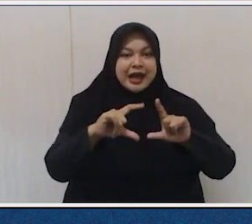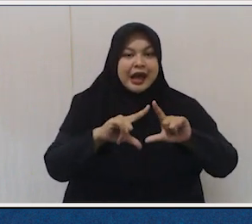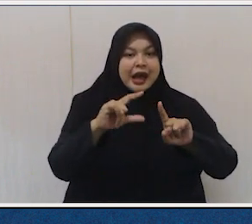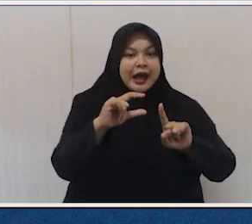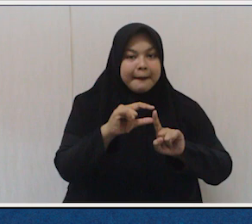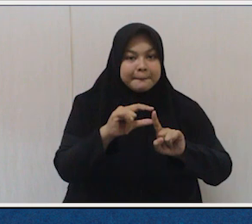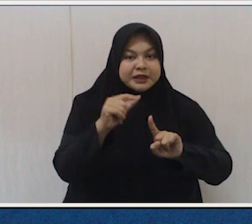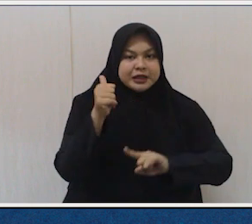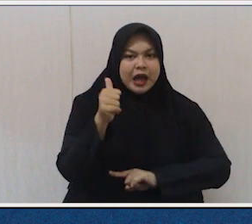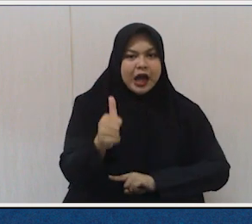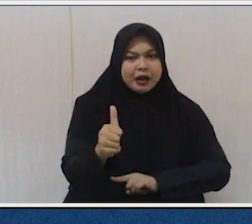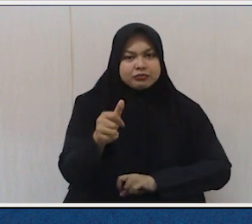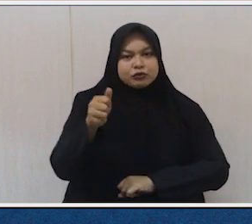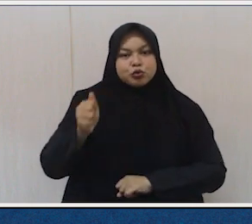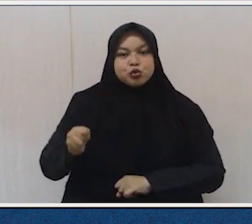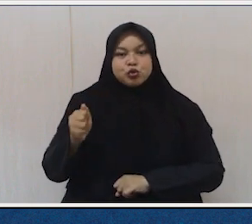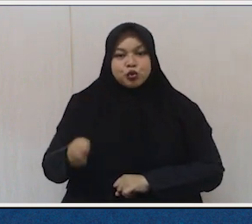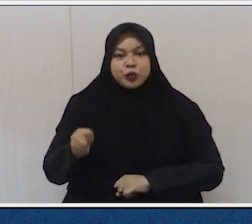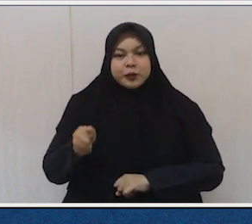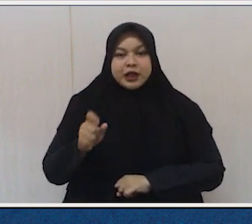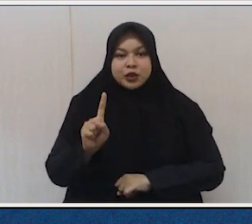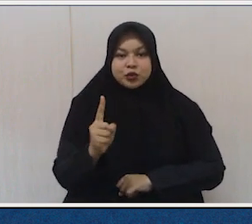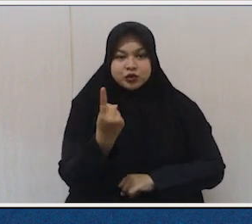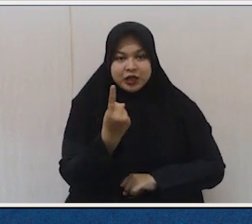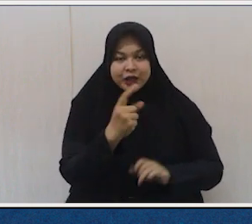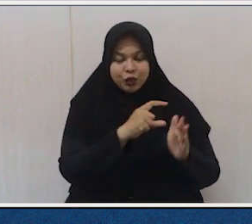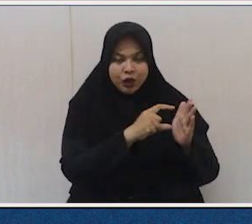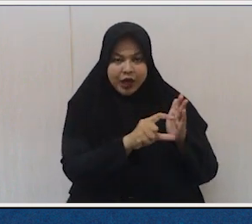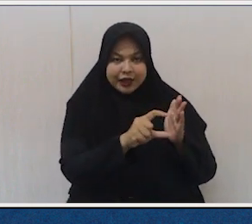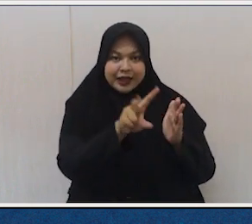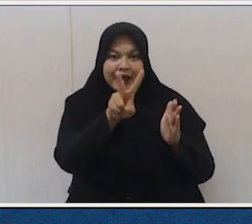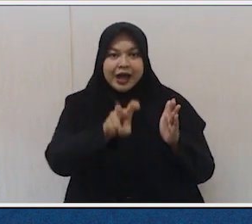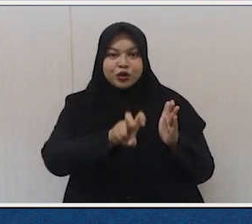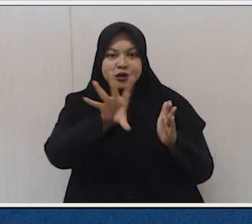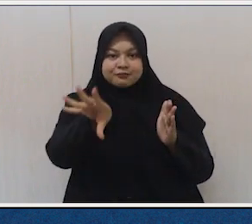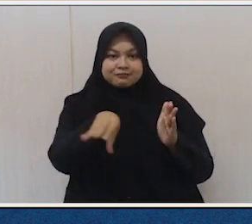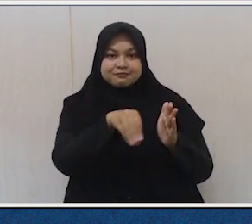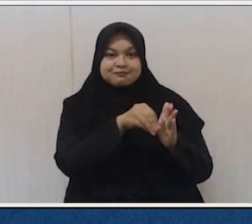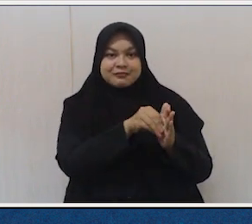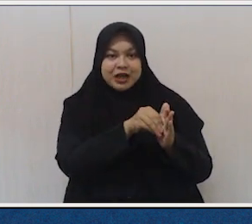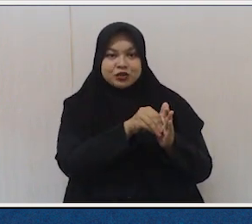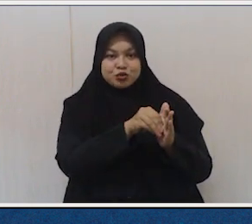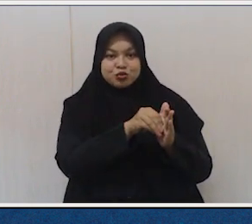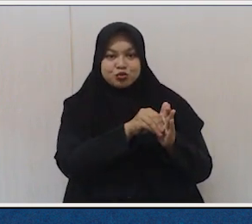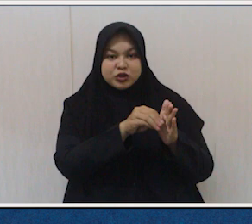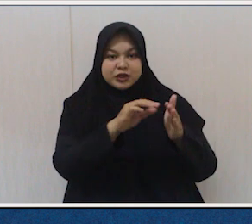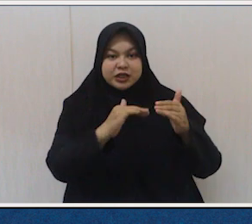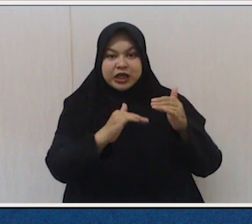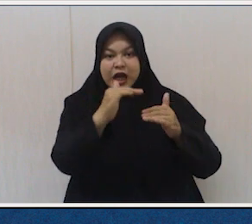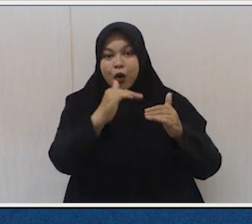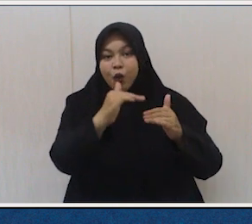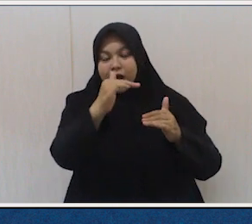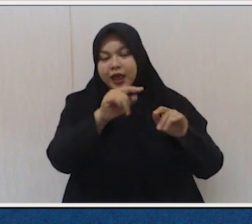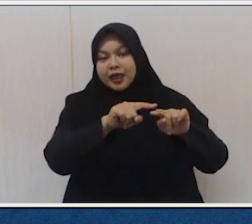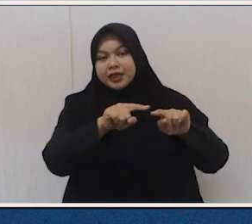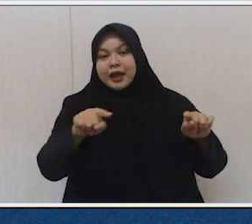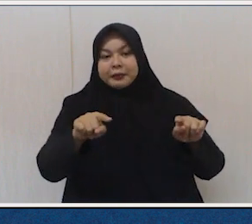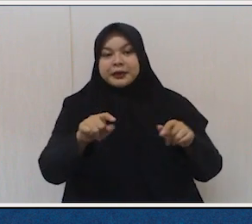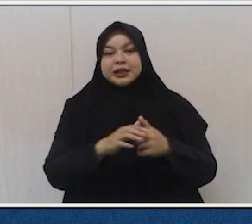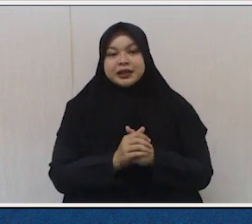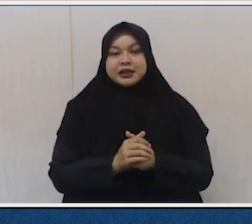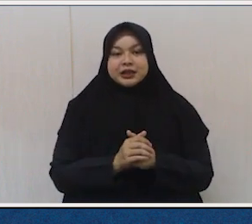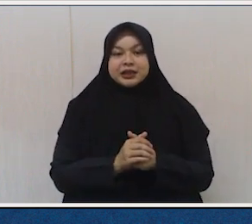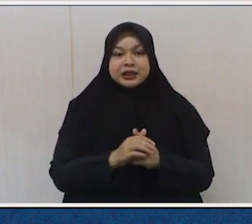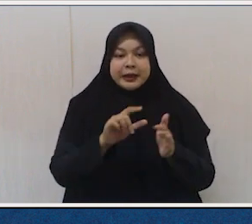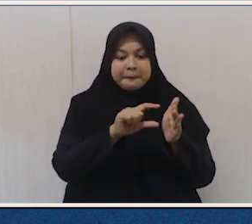satu ayat yang seharusnya ada di paling depan gitu ya di di bab itu tetapi kemudian justru